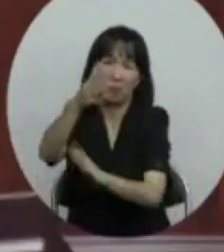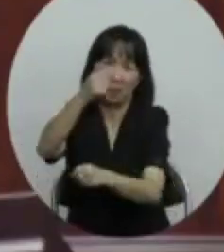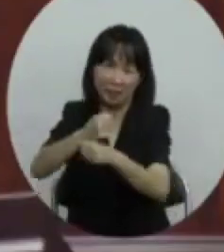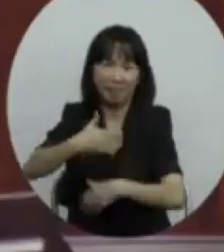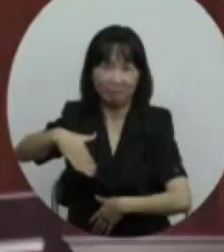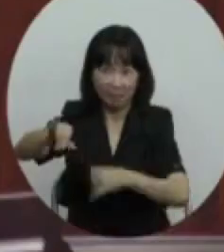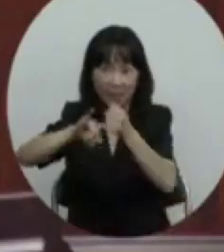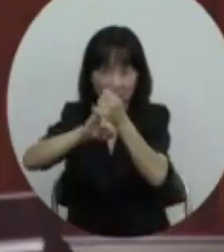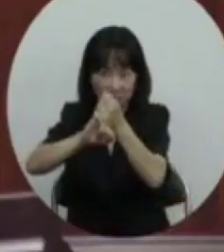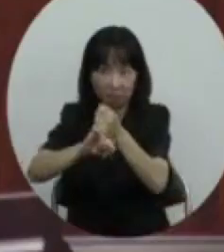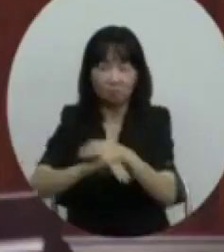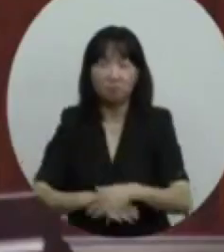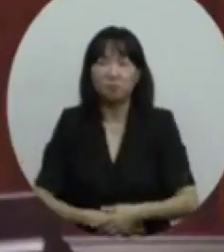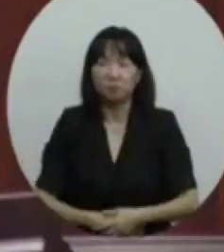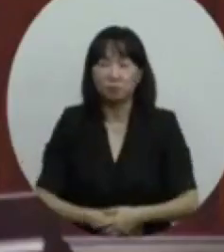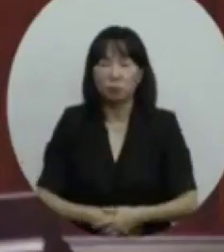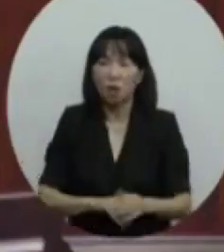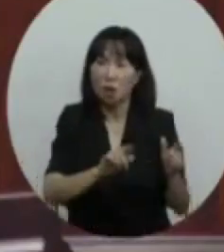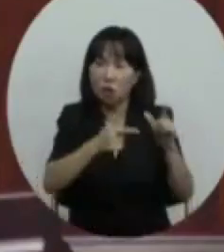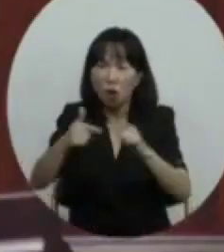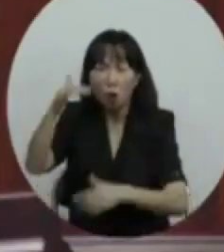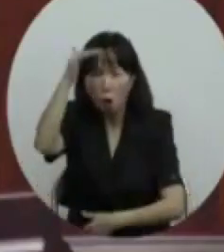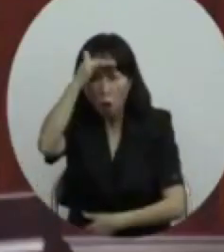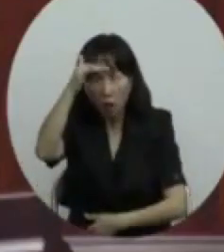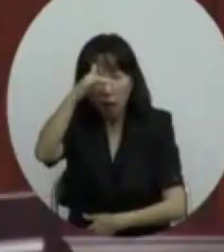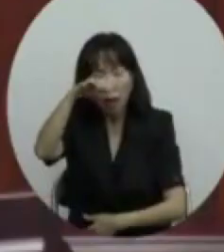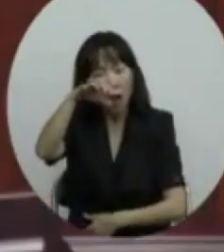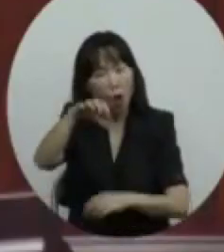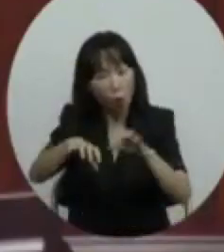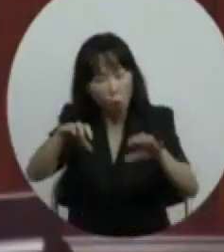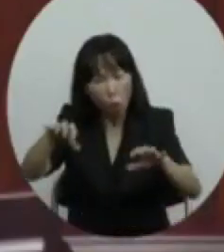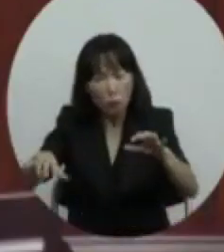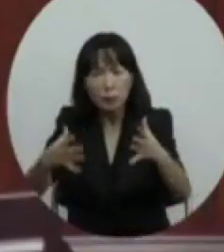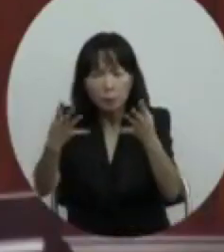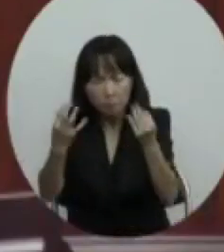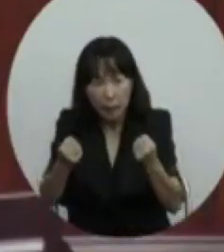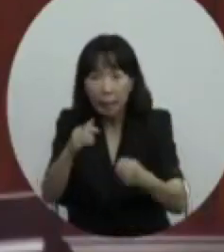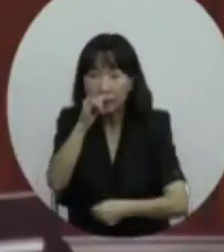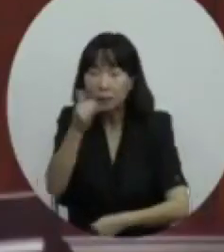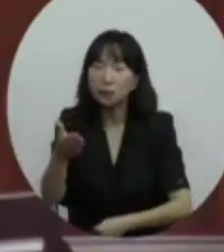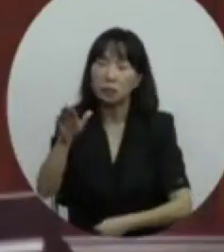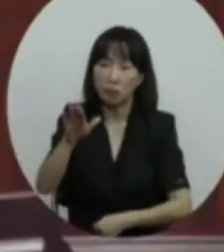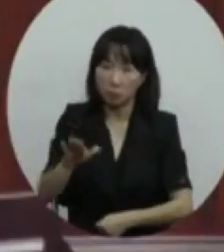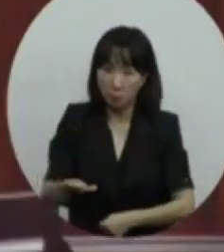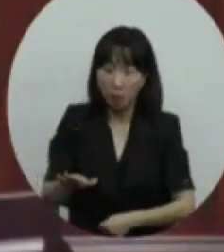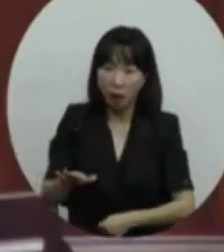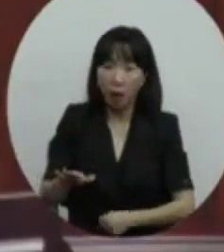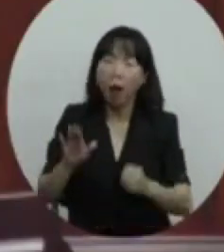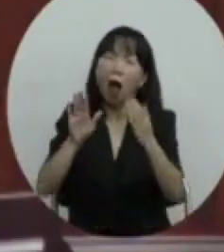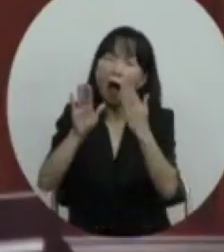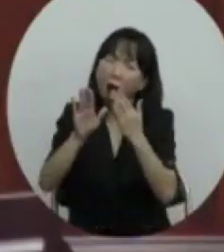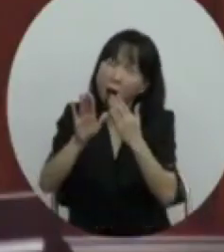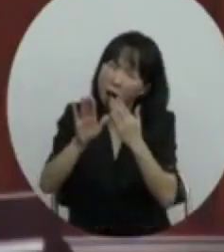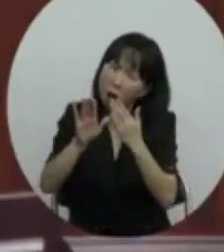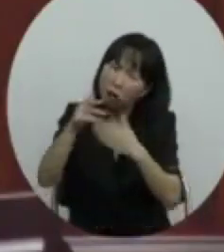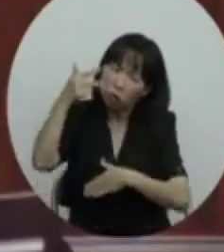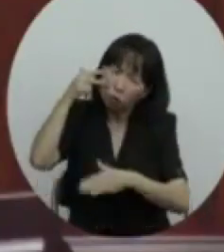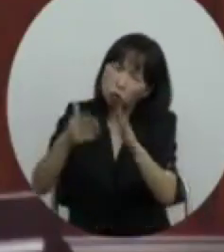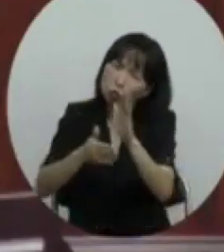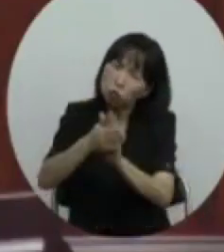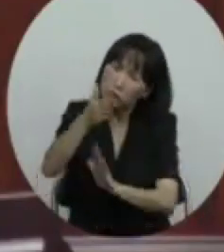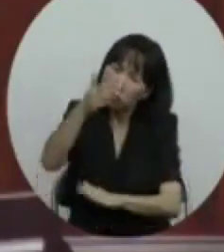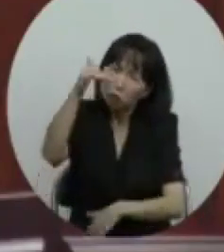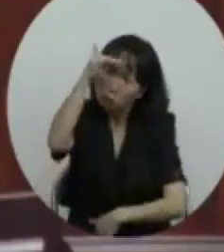여주시는 많은 관광 자원을 보유하고 있지만 관광 인프라 부족으로 기대만큼 지역 경제에 보탬이